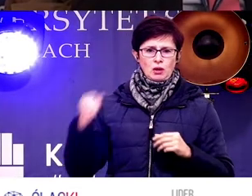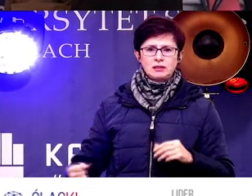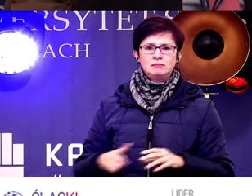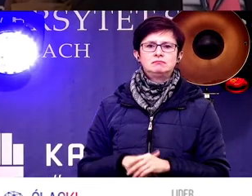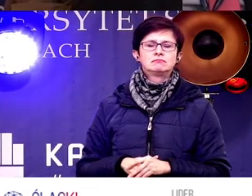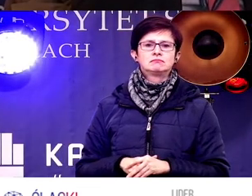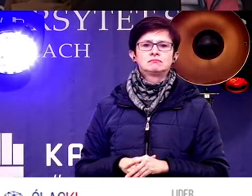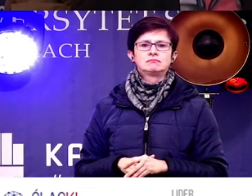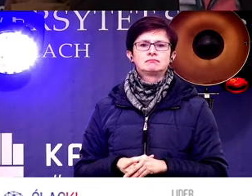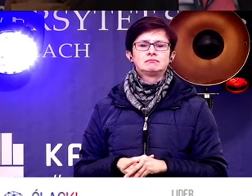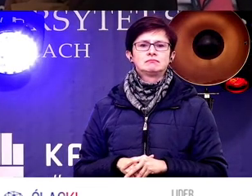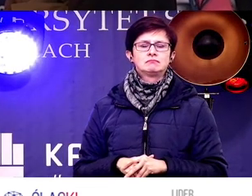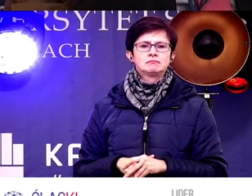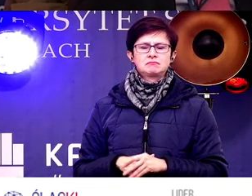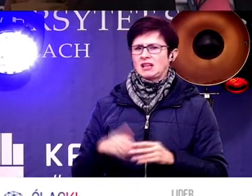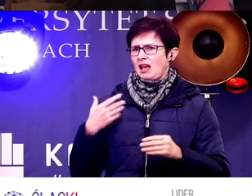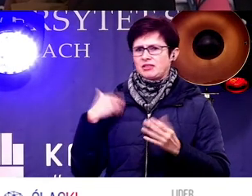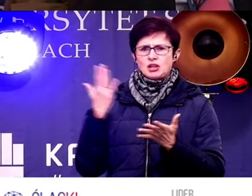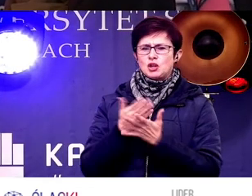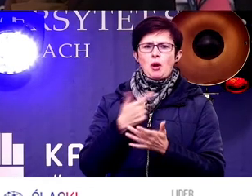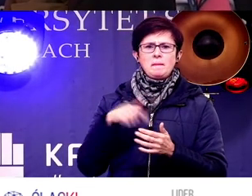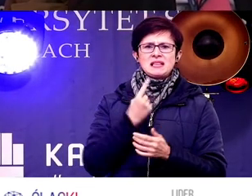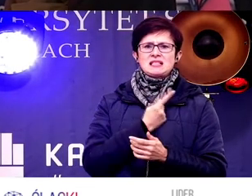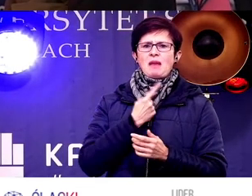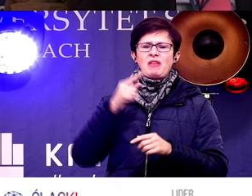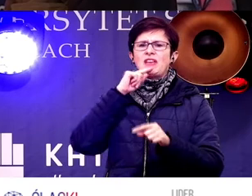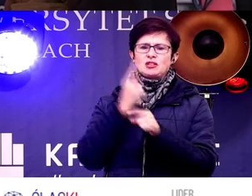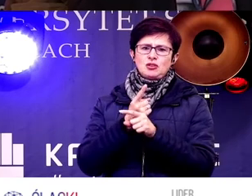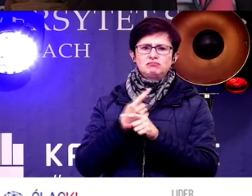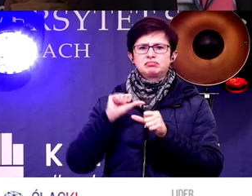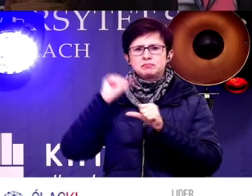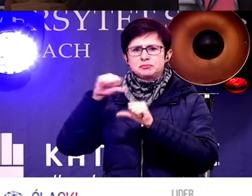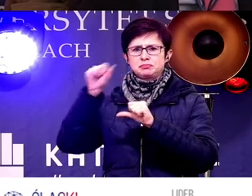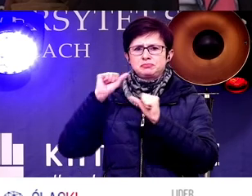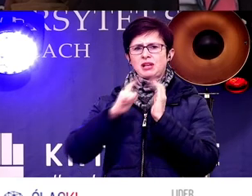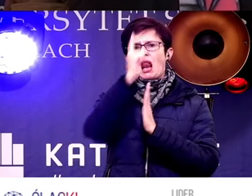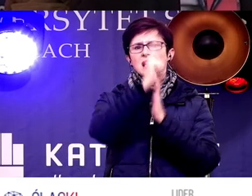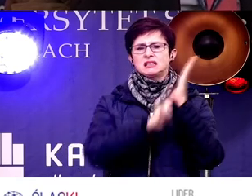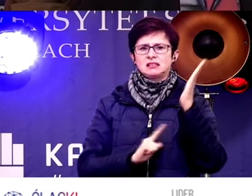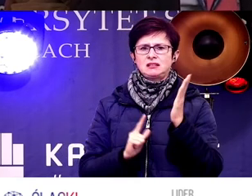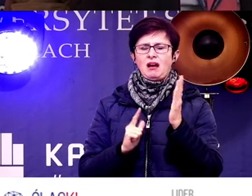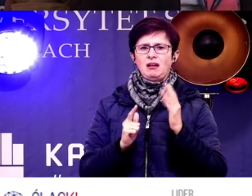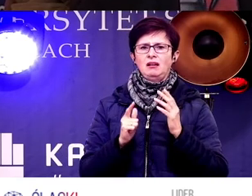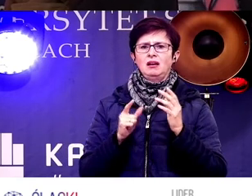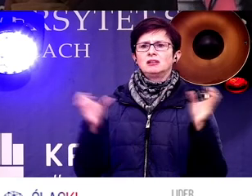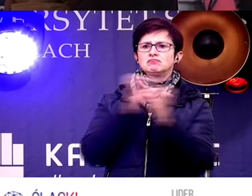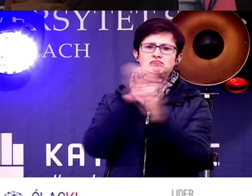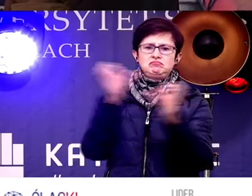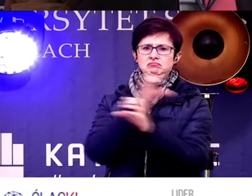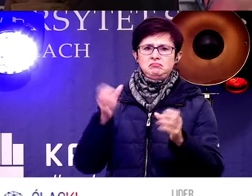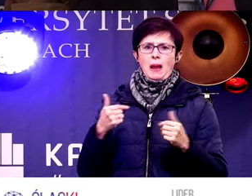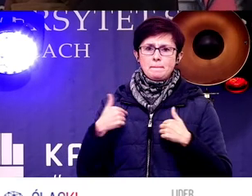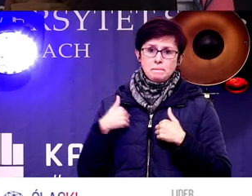I my nie tyle sami decydujemy, co możemy, co roku pojawia się lista rotacyjna w Ministerstwie Spraw Zagranicznych i możemy